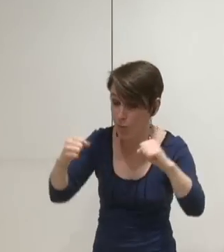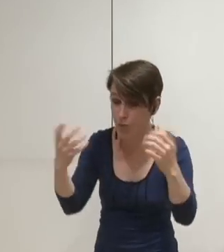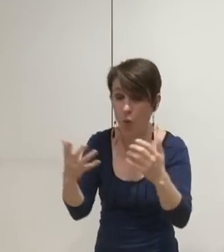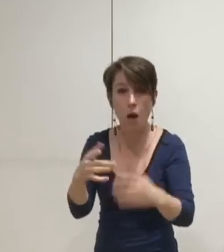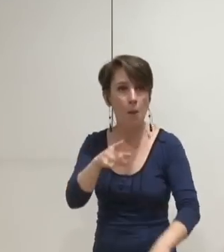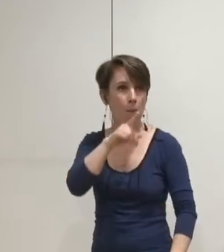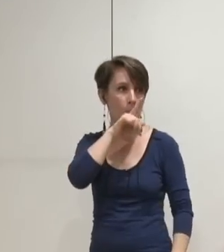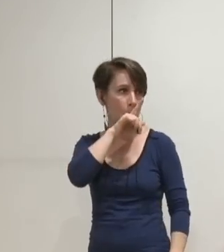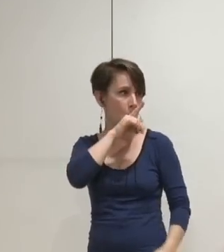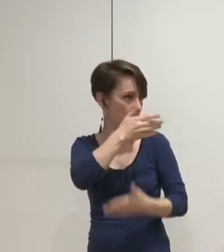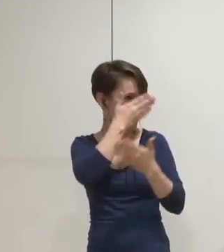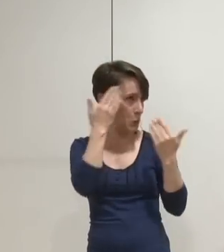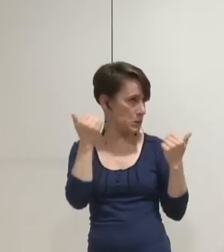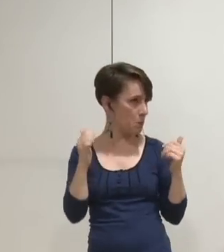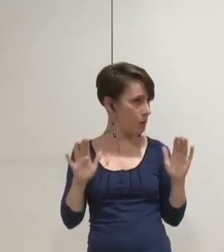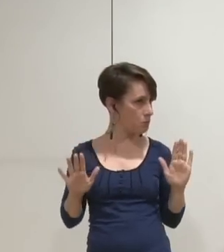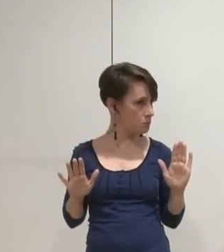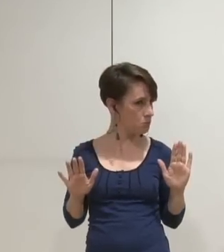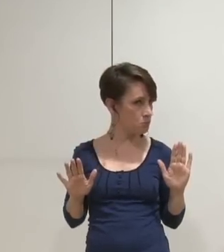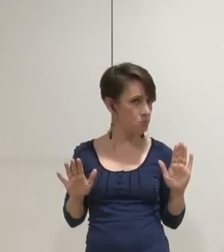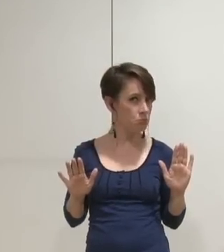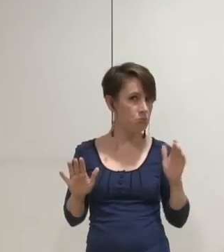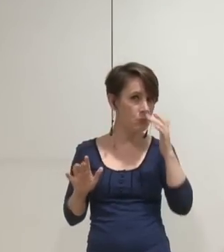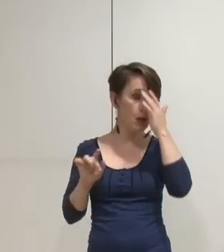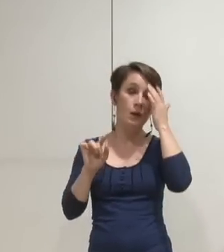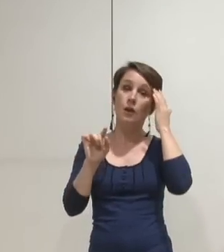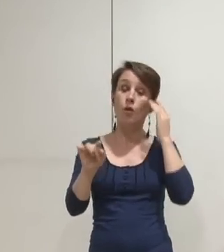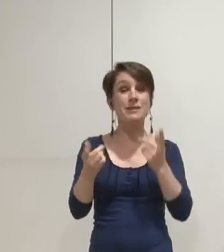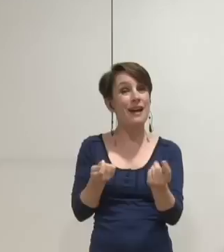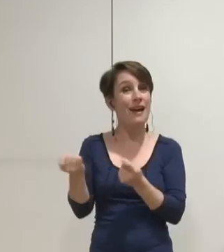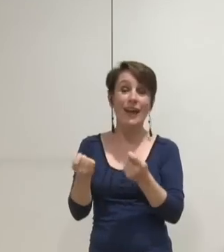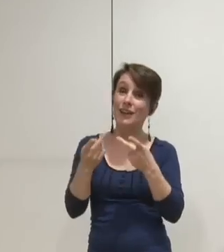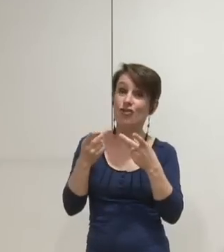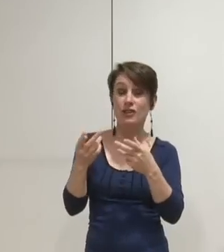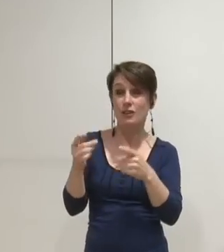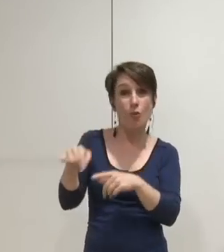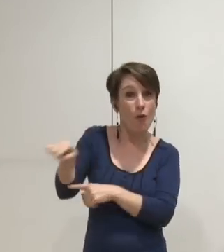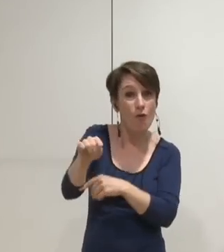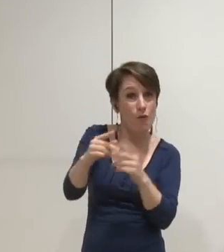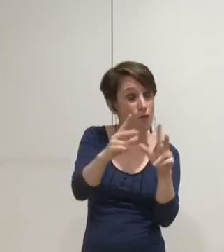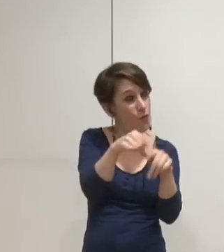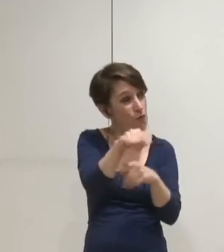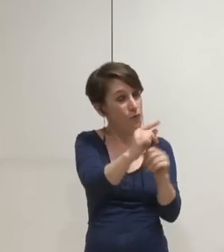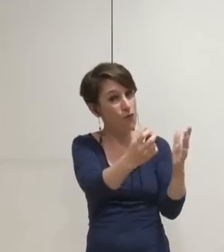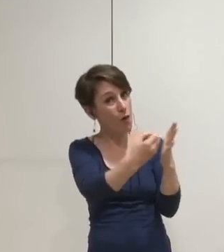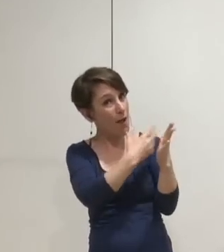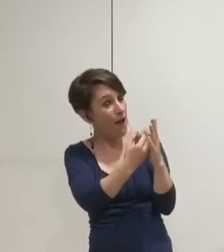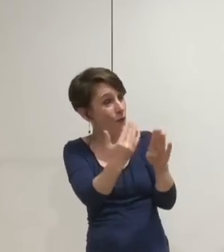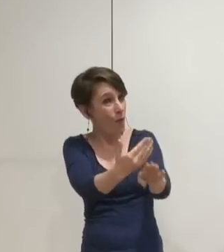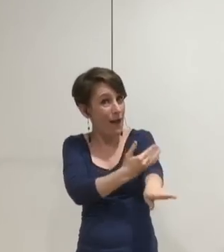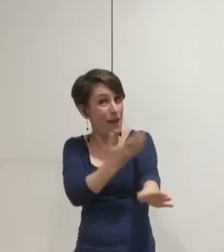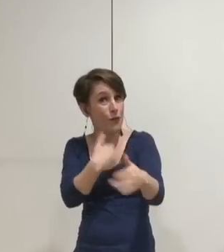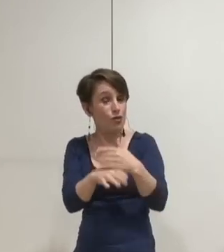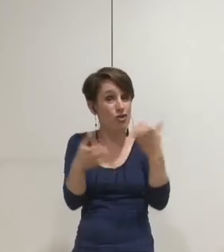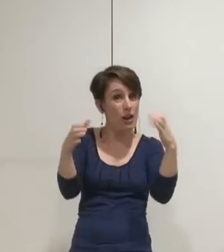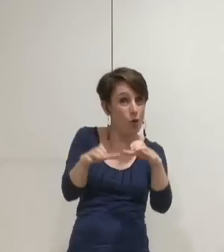décision de lancement du marché ni devant la CAO au moment de la comparaison des offres en octobre ni même dans la